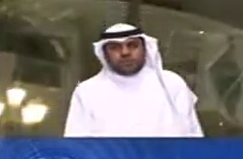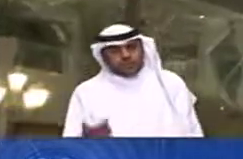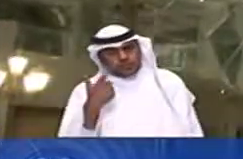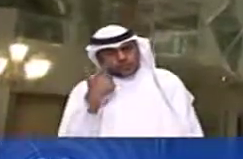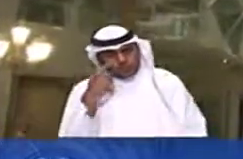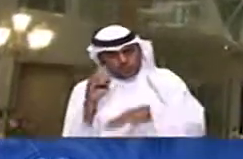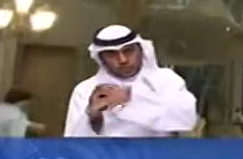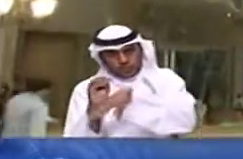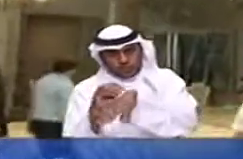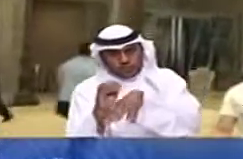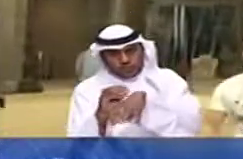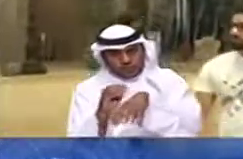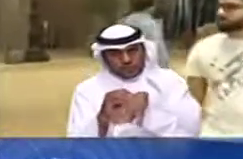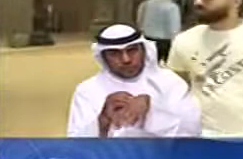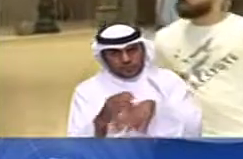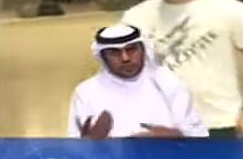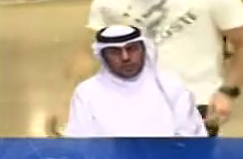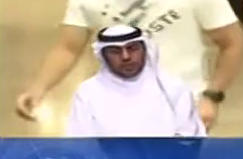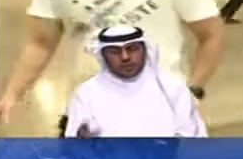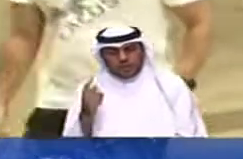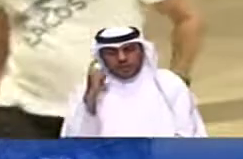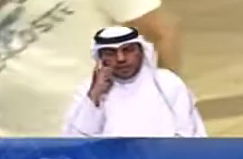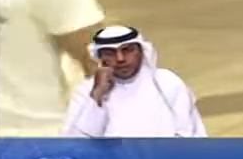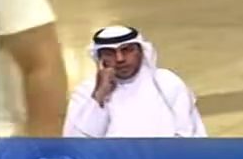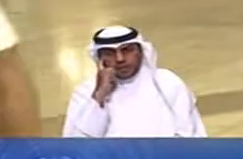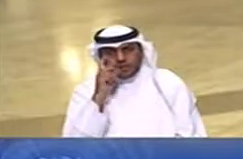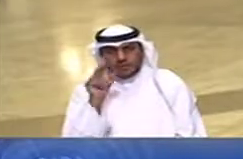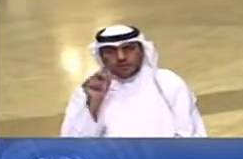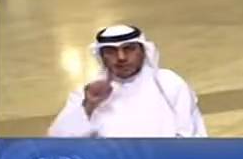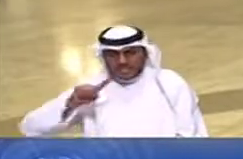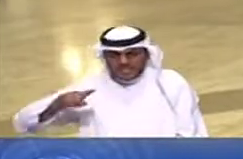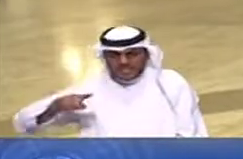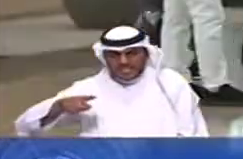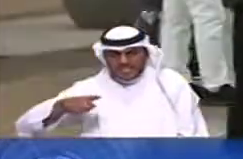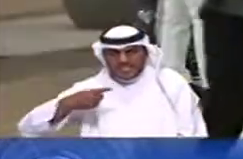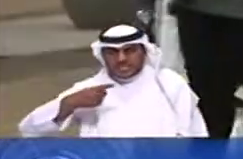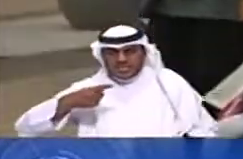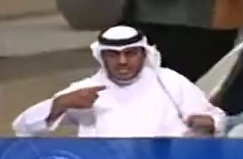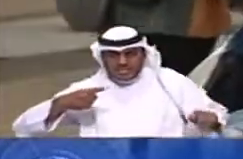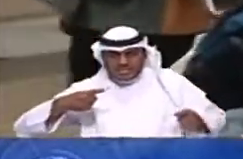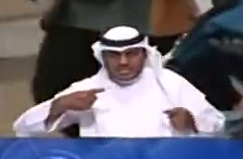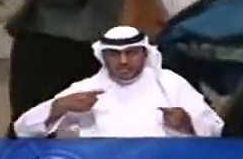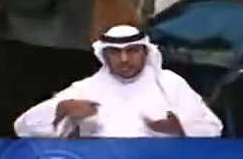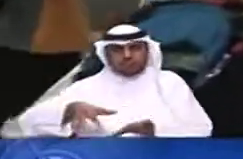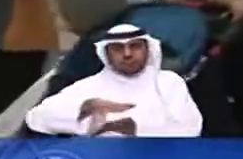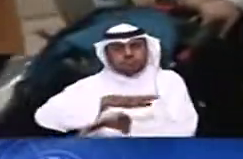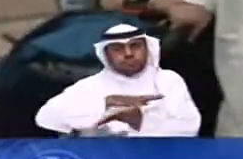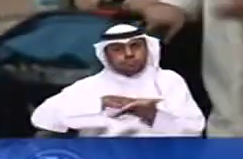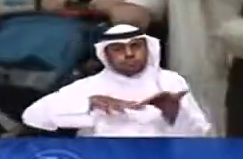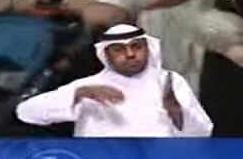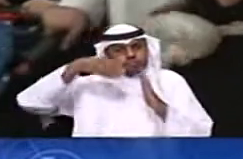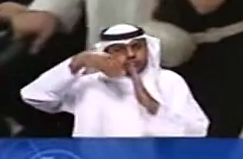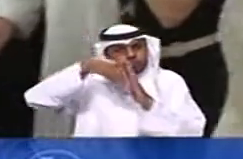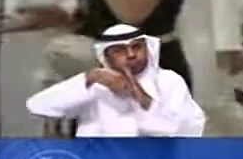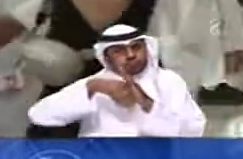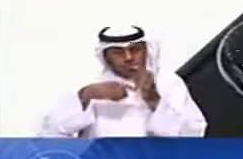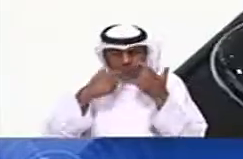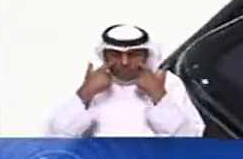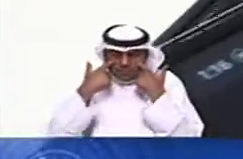يراها البعض أرخص سلاحا يمكنه تحقيق أكبر عائد بلغة الاقتصاد، لكن في الوقت